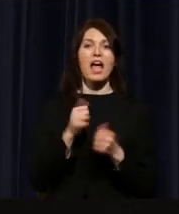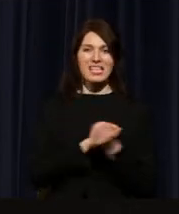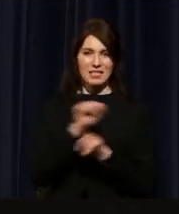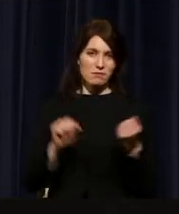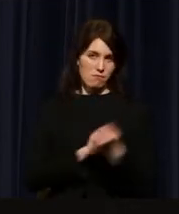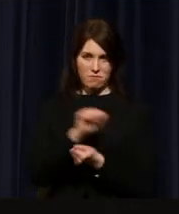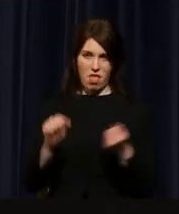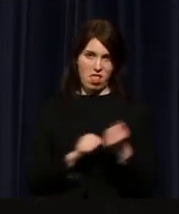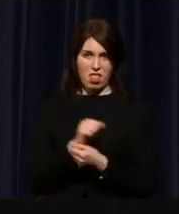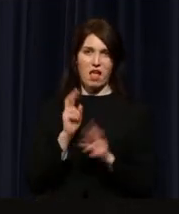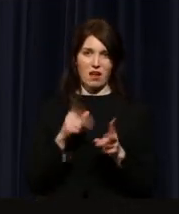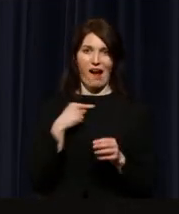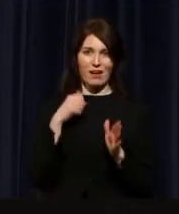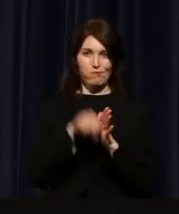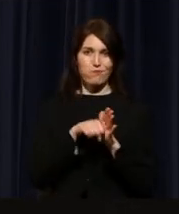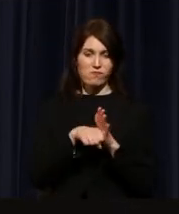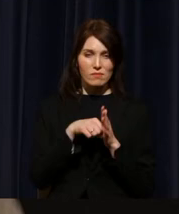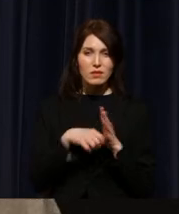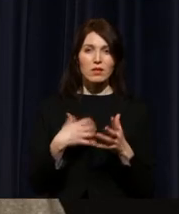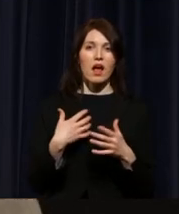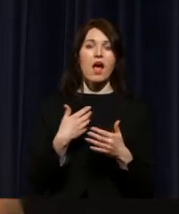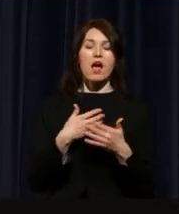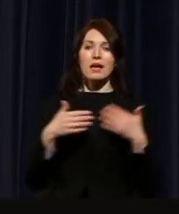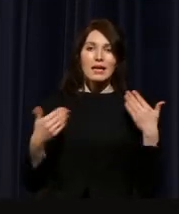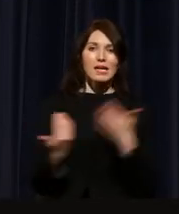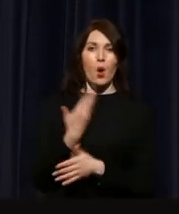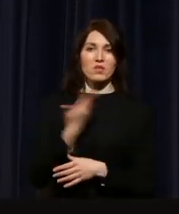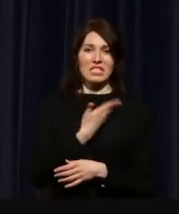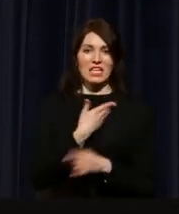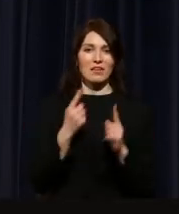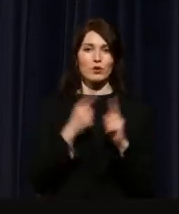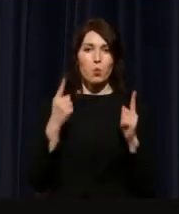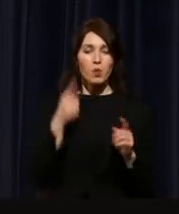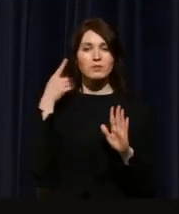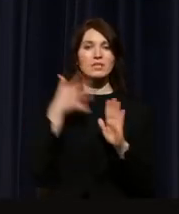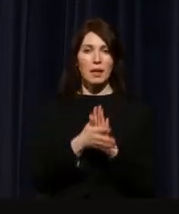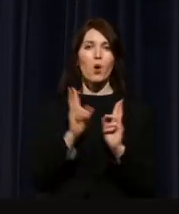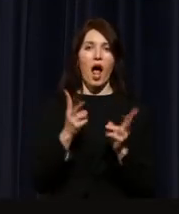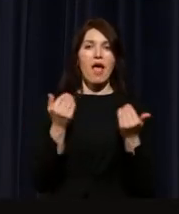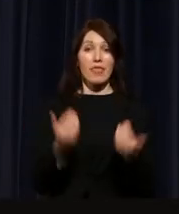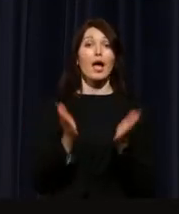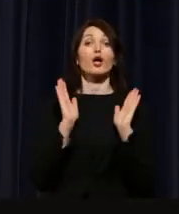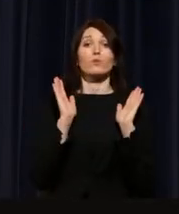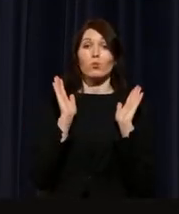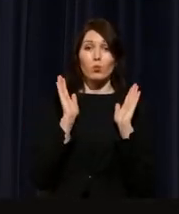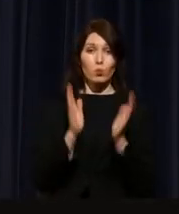gaļas mašīnu tas cilvēks. Nu, viņš iziet cauri kaut kādam jaunam dzīves posmam, kur viņš saprot, kā nu tagad būs.